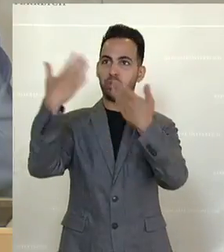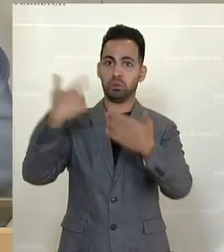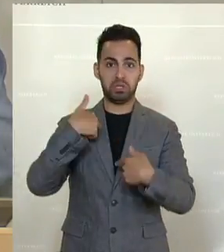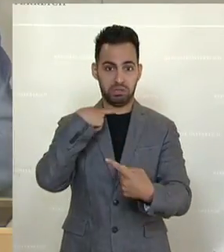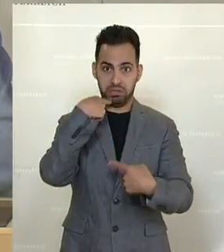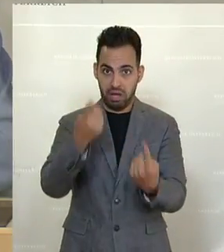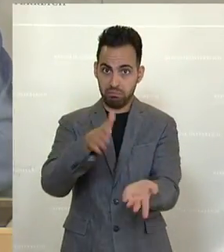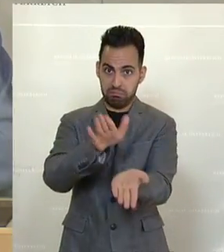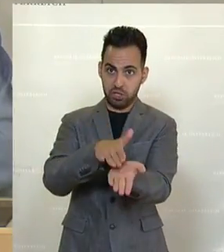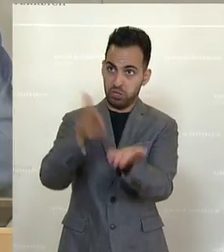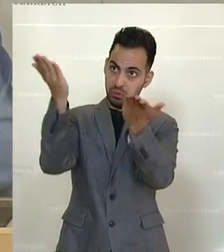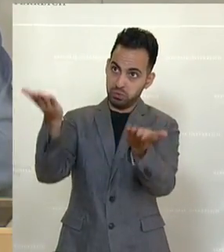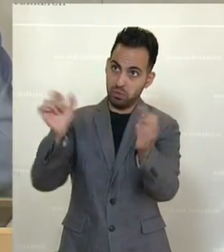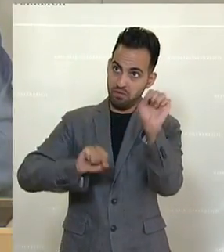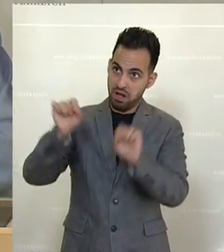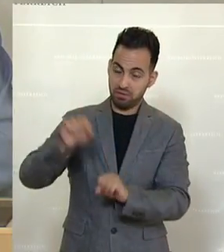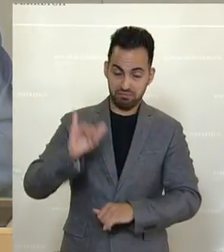was ich vorher gesagt habe.